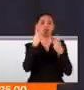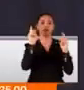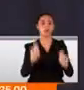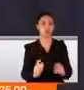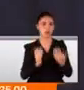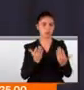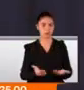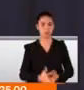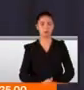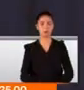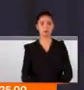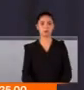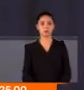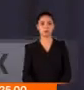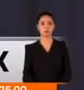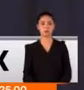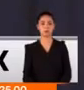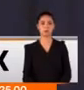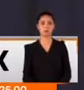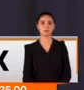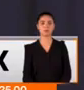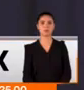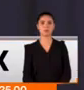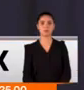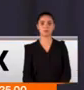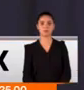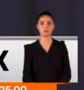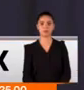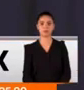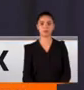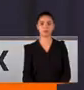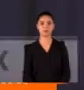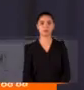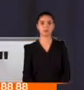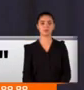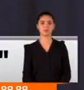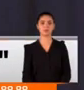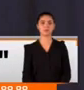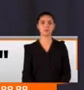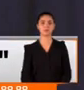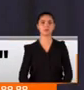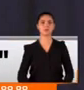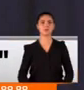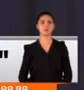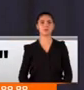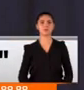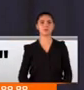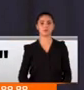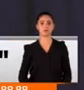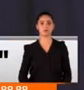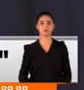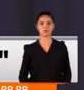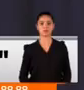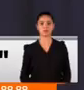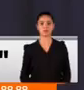We will not forgive. We will not forget. We will hunt you